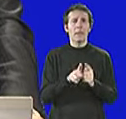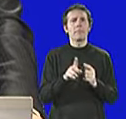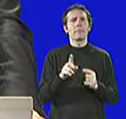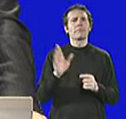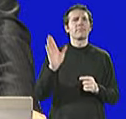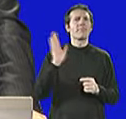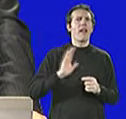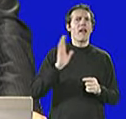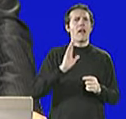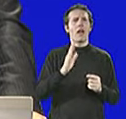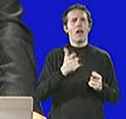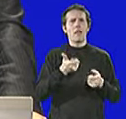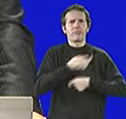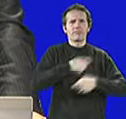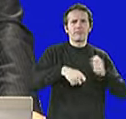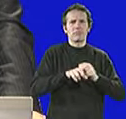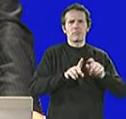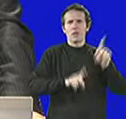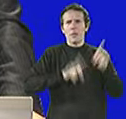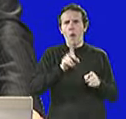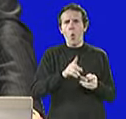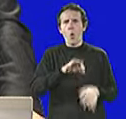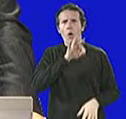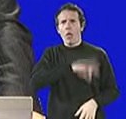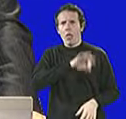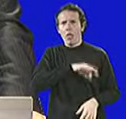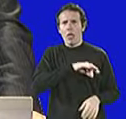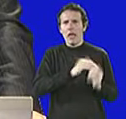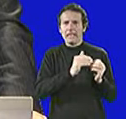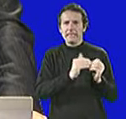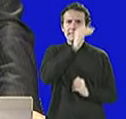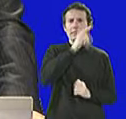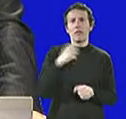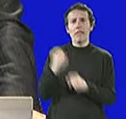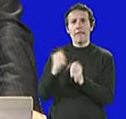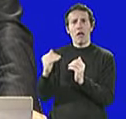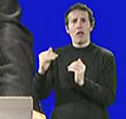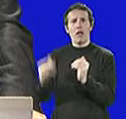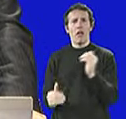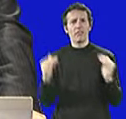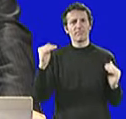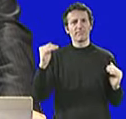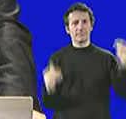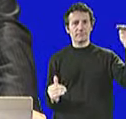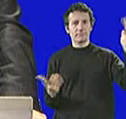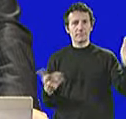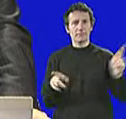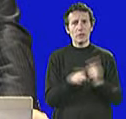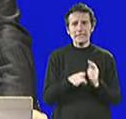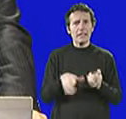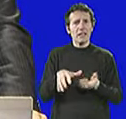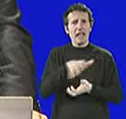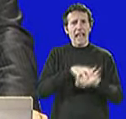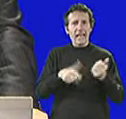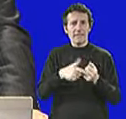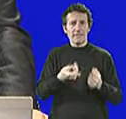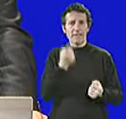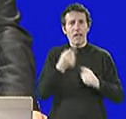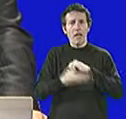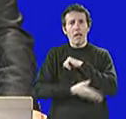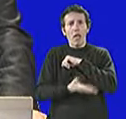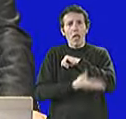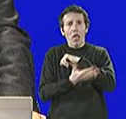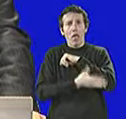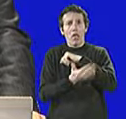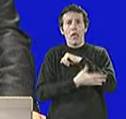suprématie accordée à la spéculation et à la rente sur le travail. C'est une crise de l'assistanat qui avait fini par